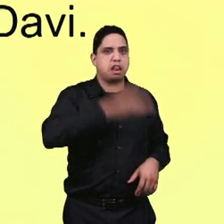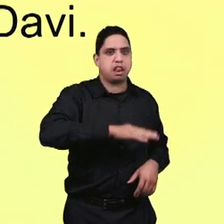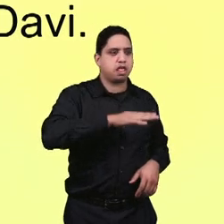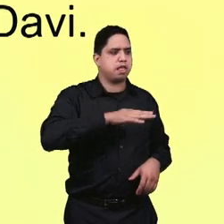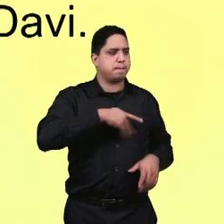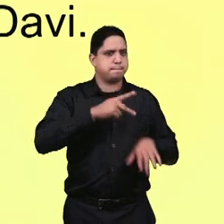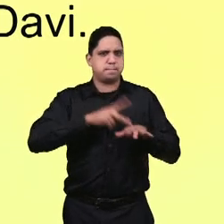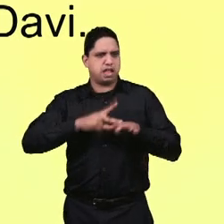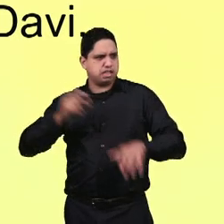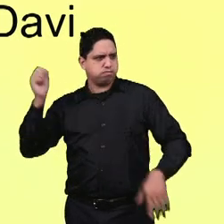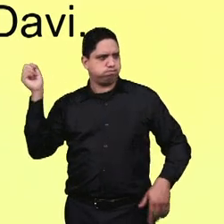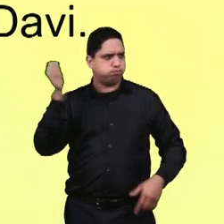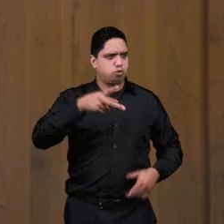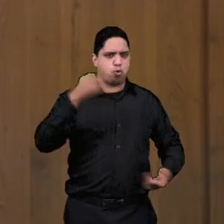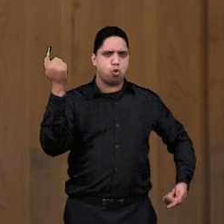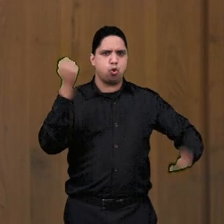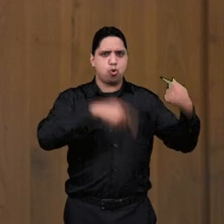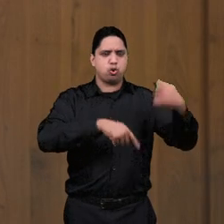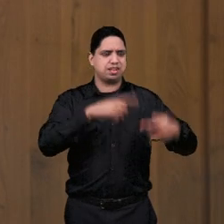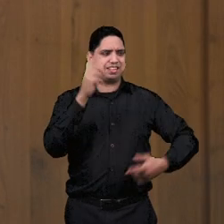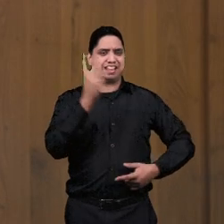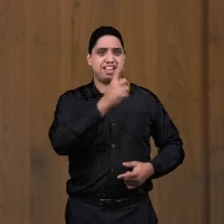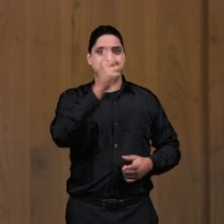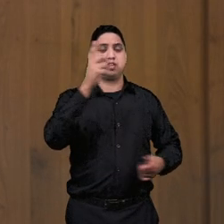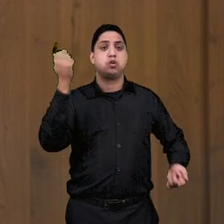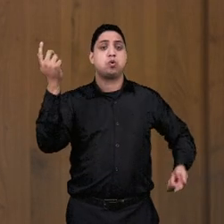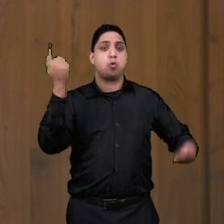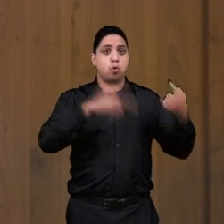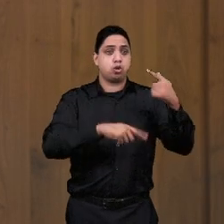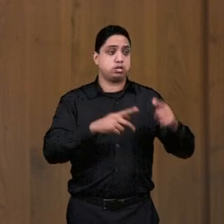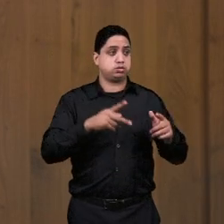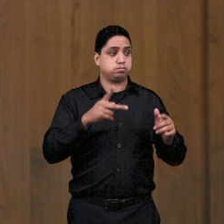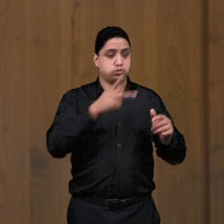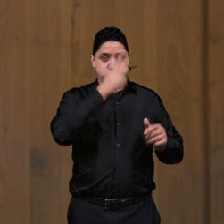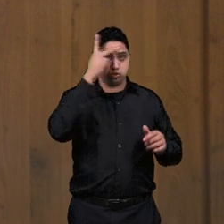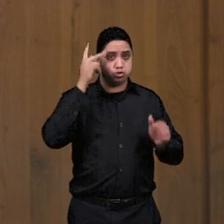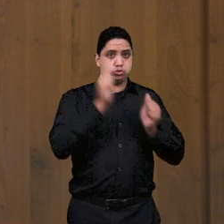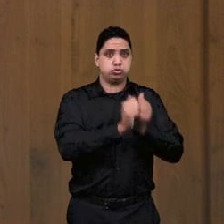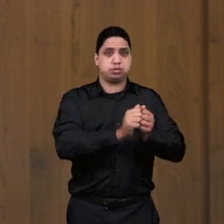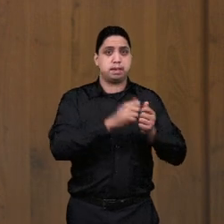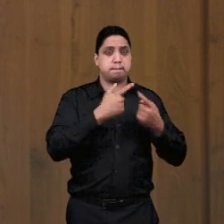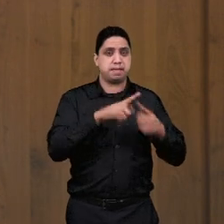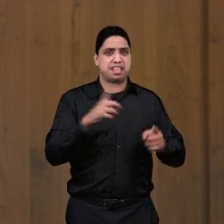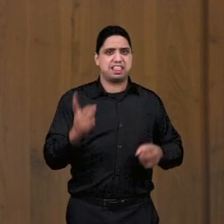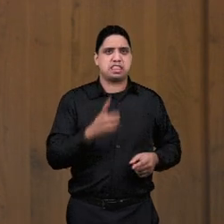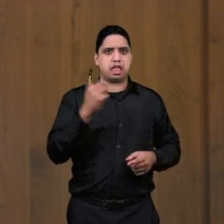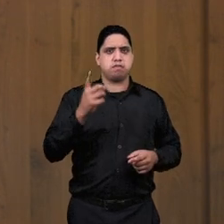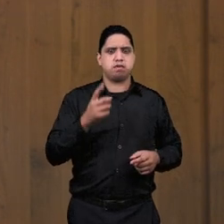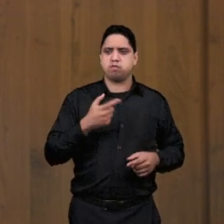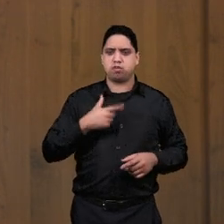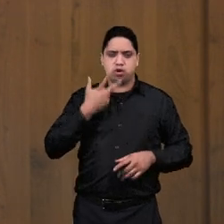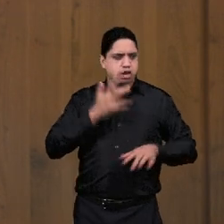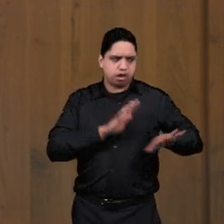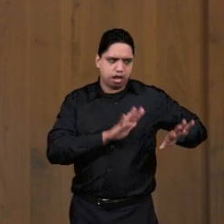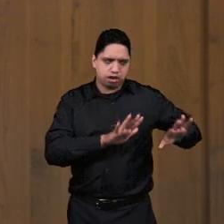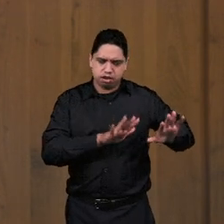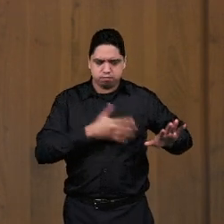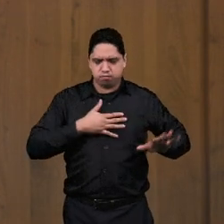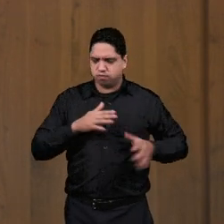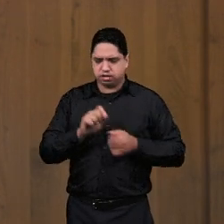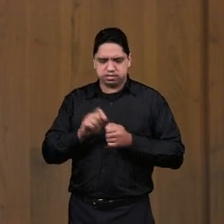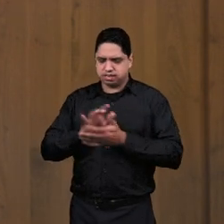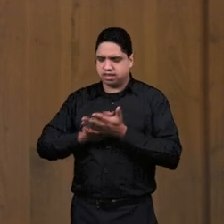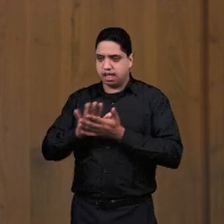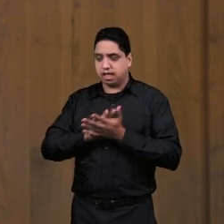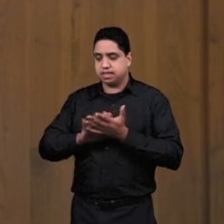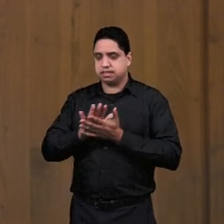un officier de roi qui était sous lui. Mais David n'a laissé que personne ne fasse rien à Siméi. Le Seigneur